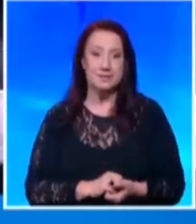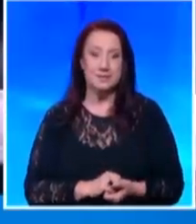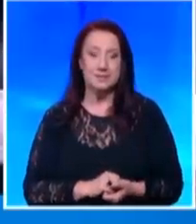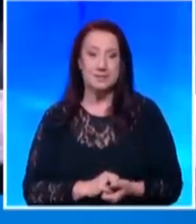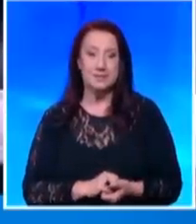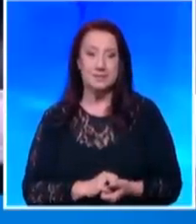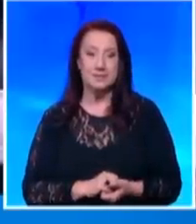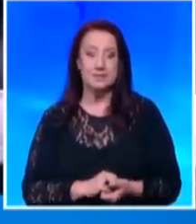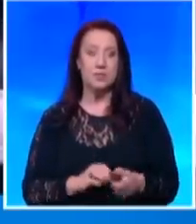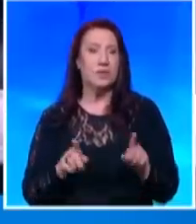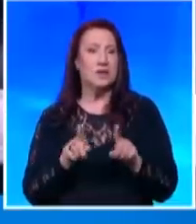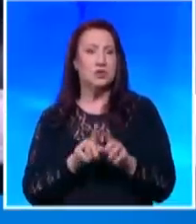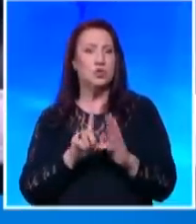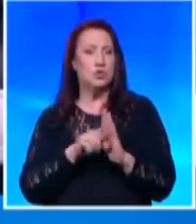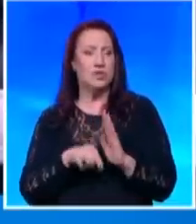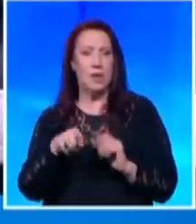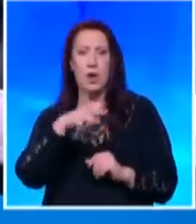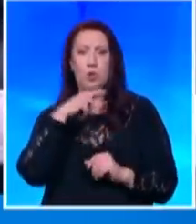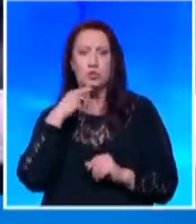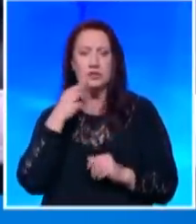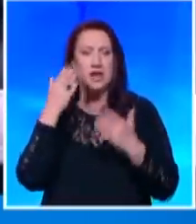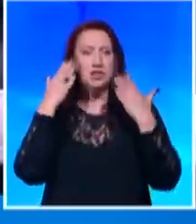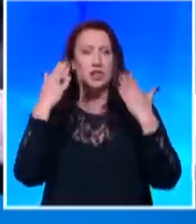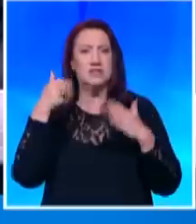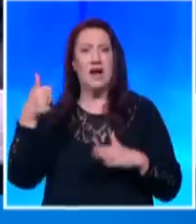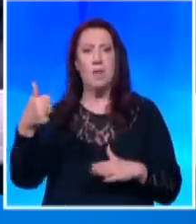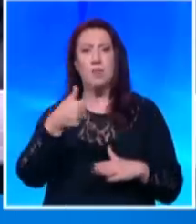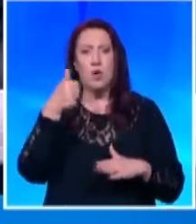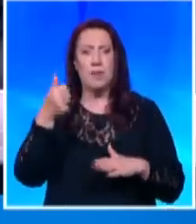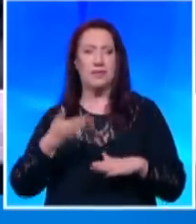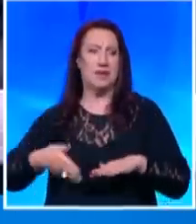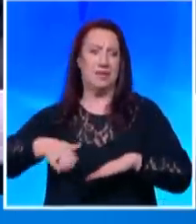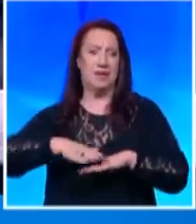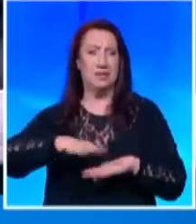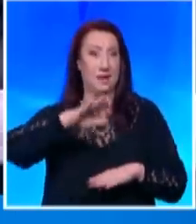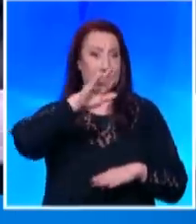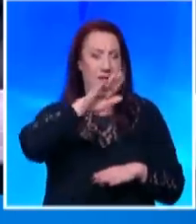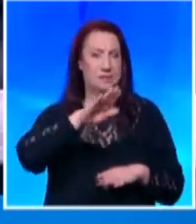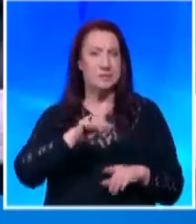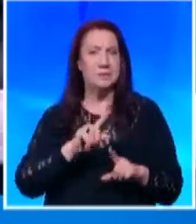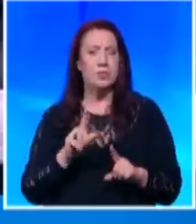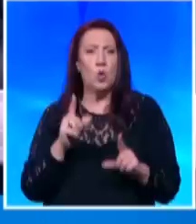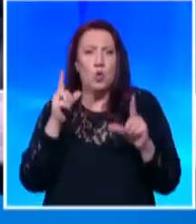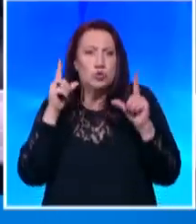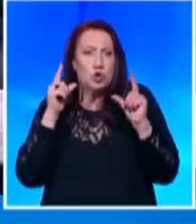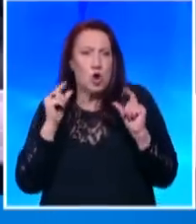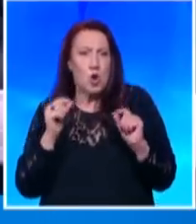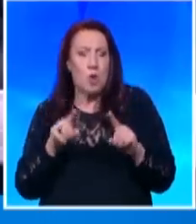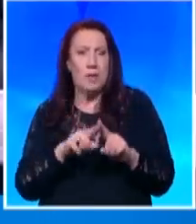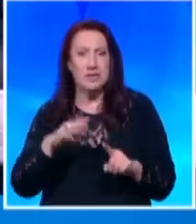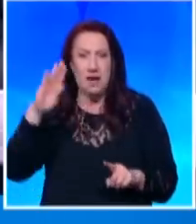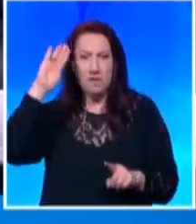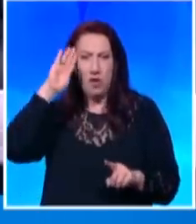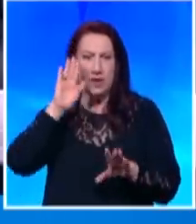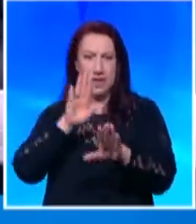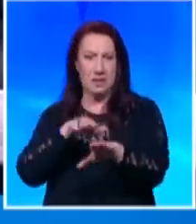В същото време Русия отбеляза победата над нацизма във Великата отечествена война с нетрадиционно скромен военен парад и засилени мерки